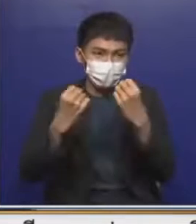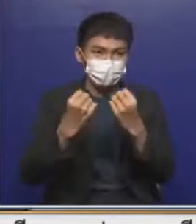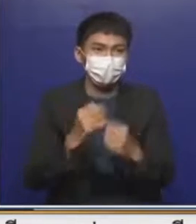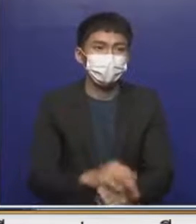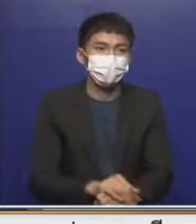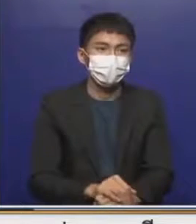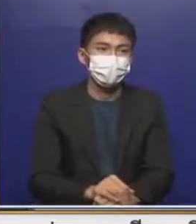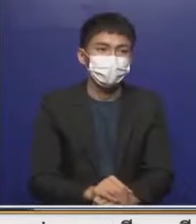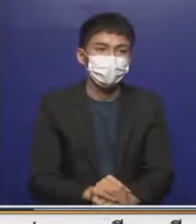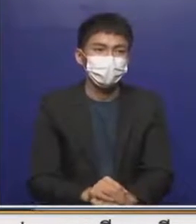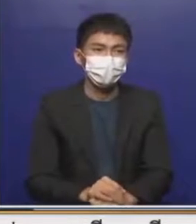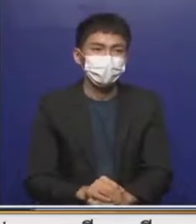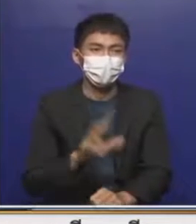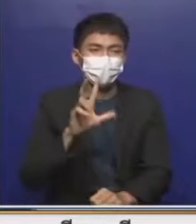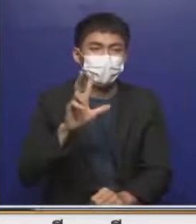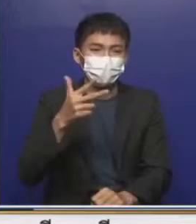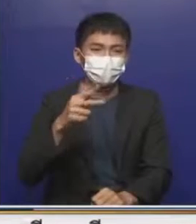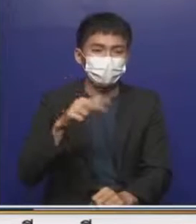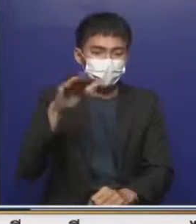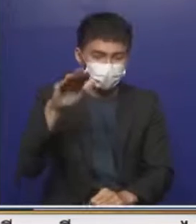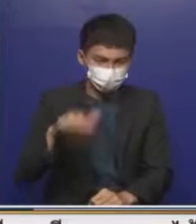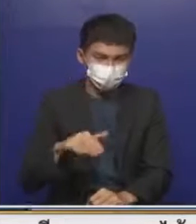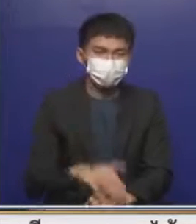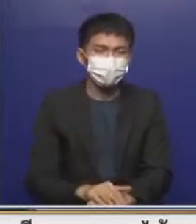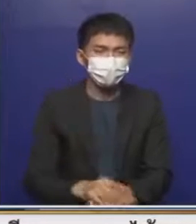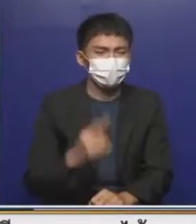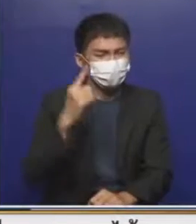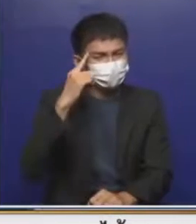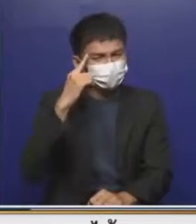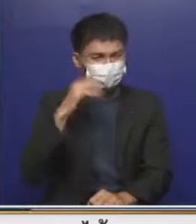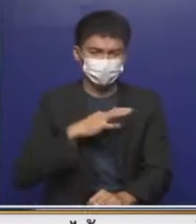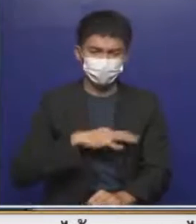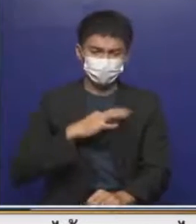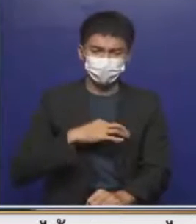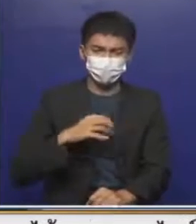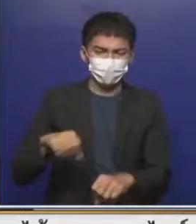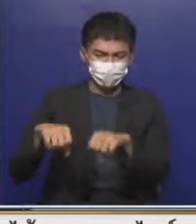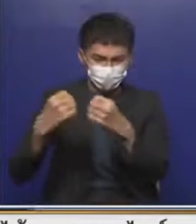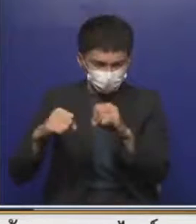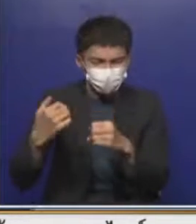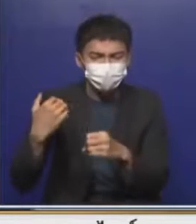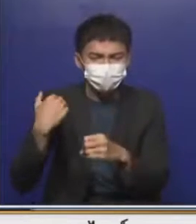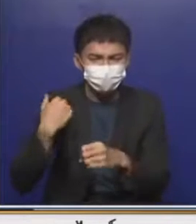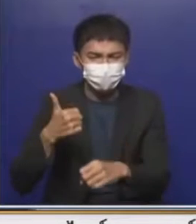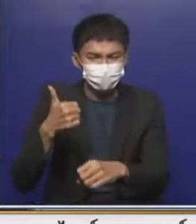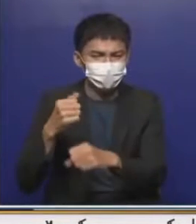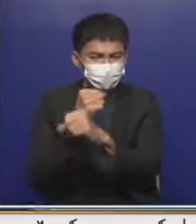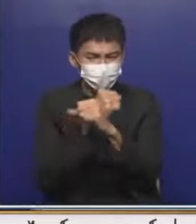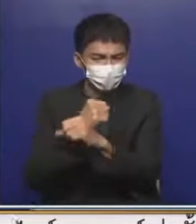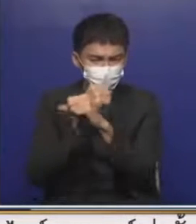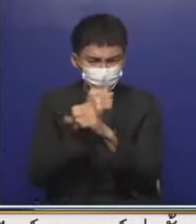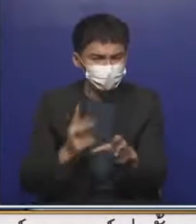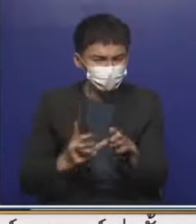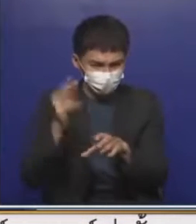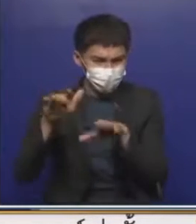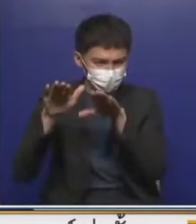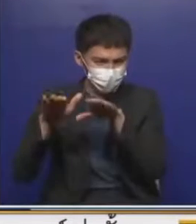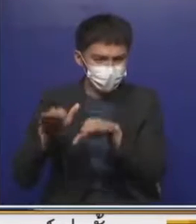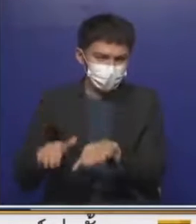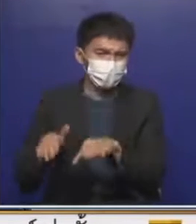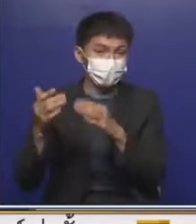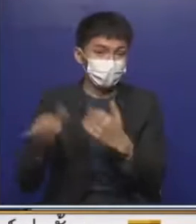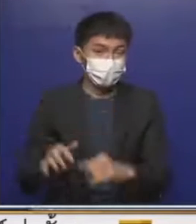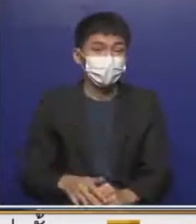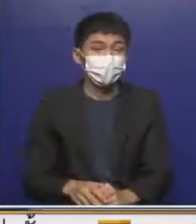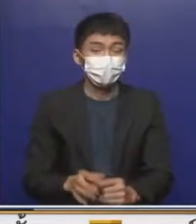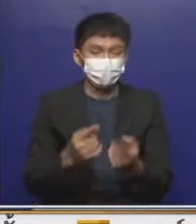คิดเป็ 4.9%ดูเหือนจะดี อำพลางไว่าก fullyปรบลลแล้วแต่พอ